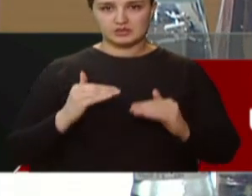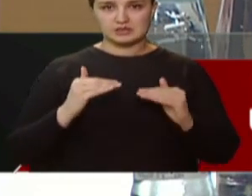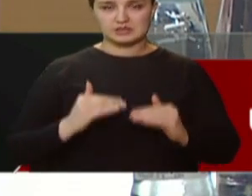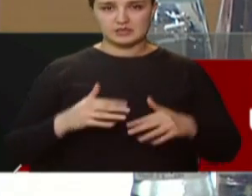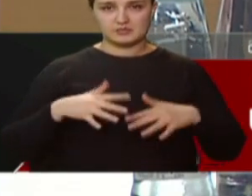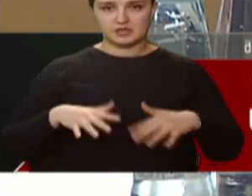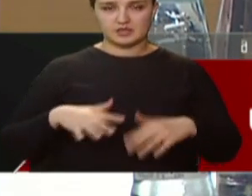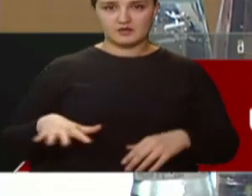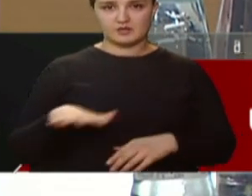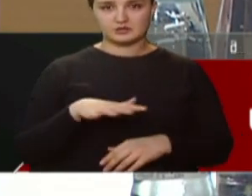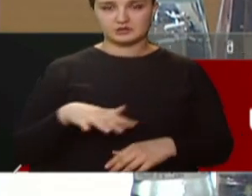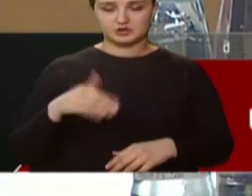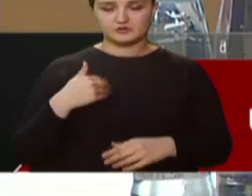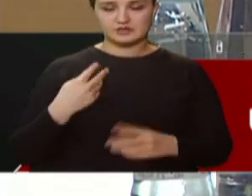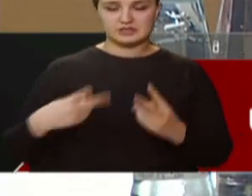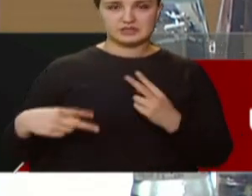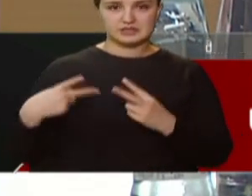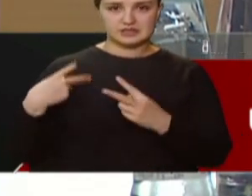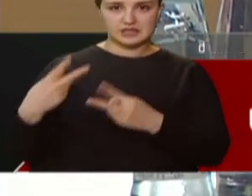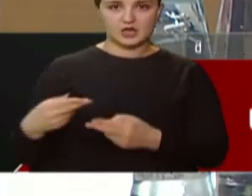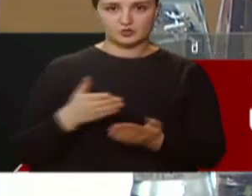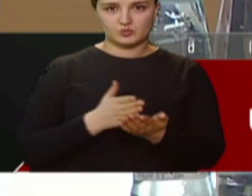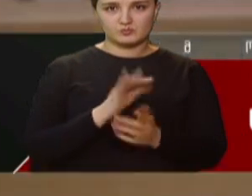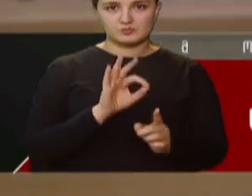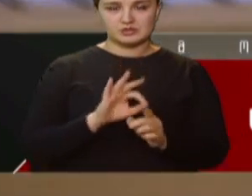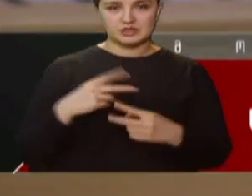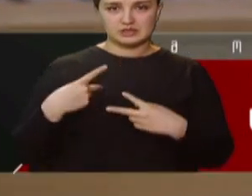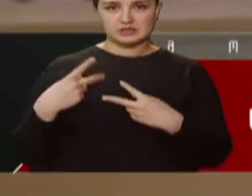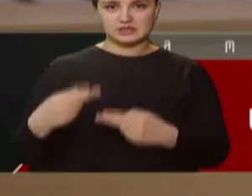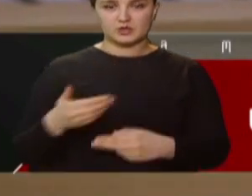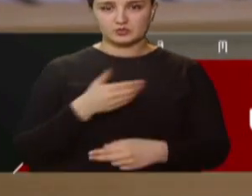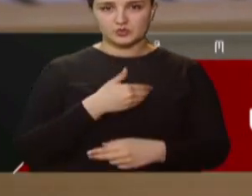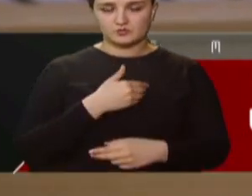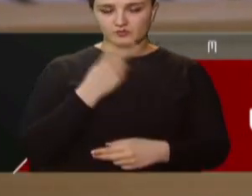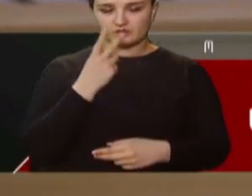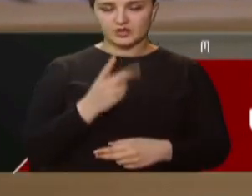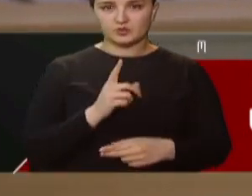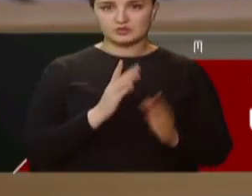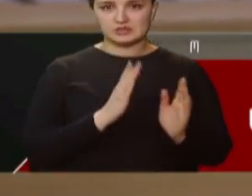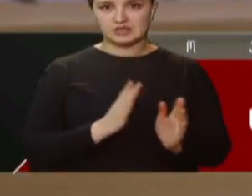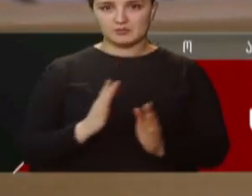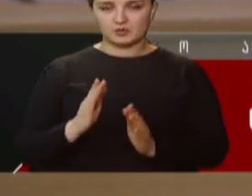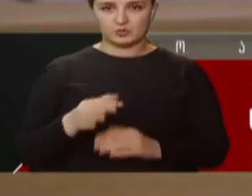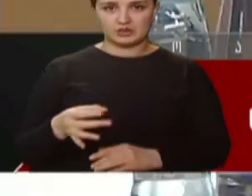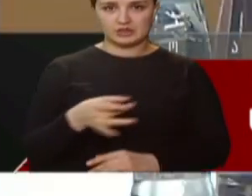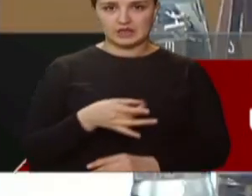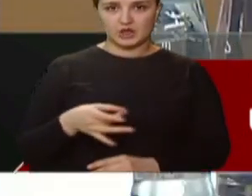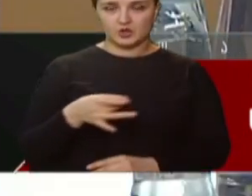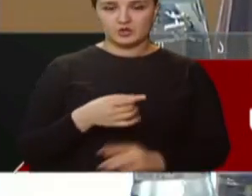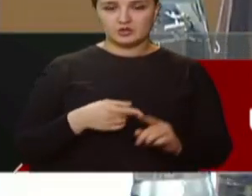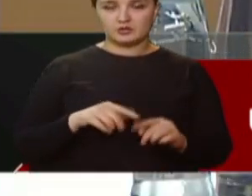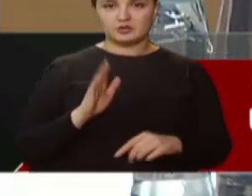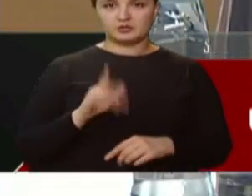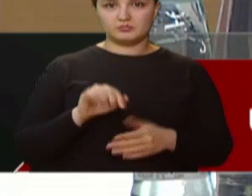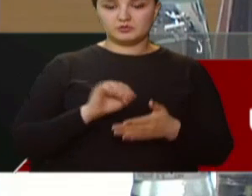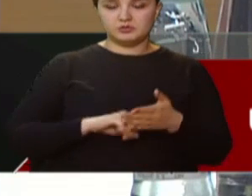ჩვენი საერთო მიზანი, საერთო სურვილი, რომ ვიხილოთ სტაბილური რეგიონი, რომელიც იქნება